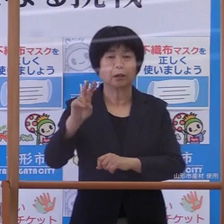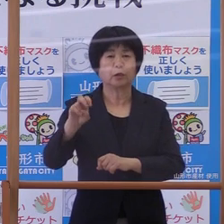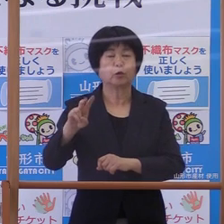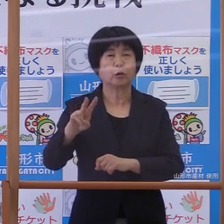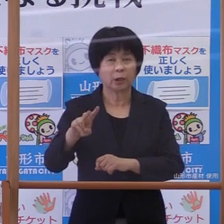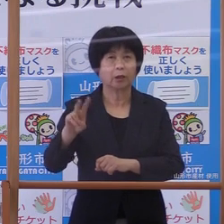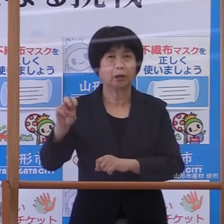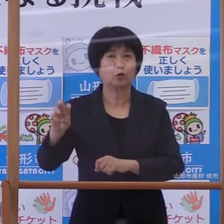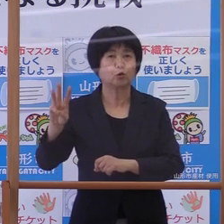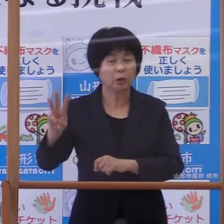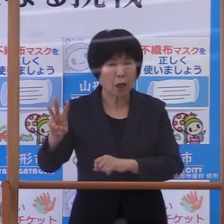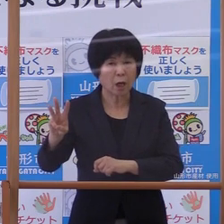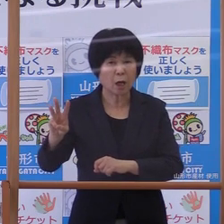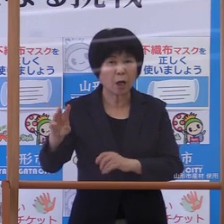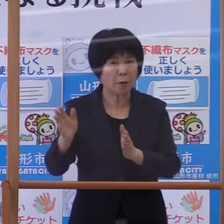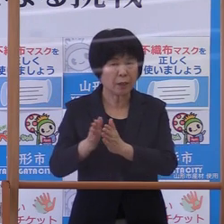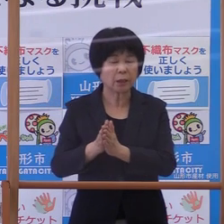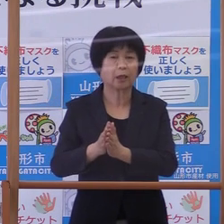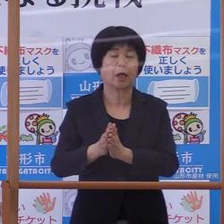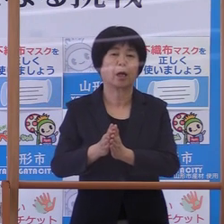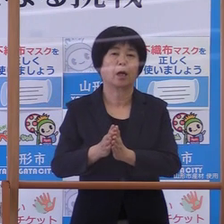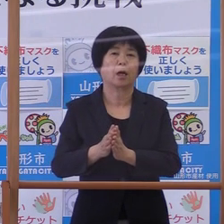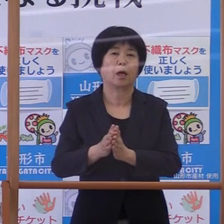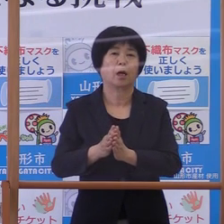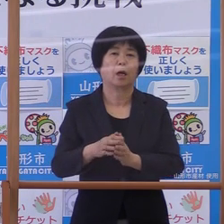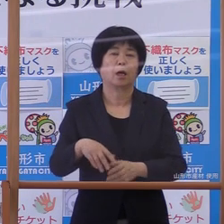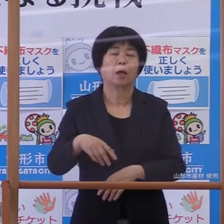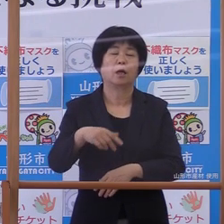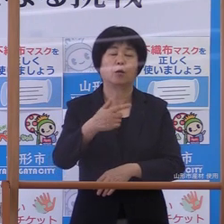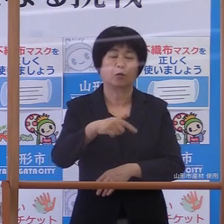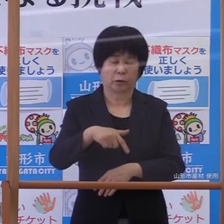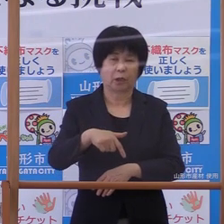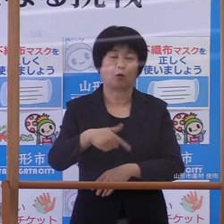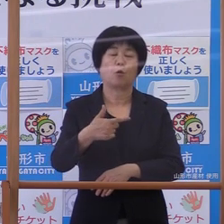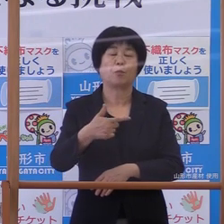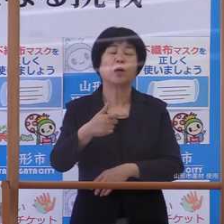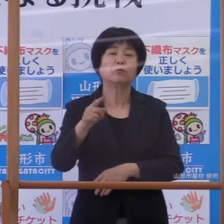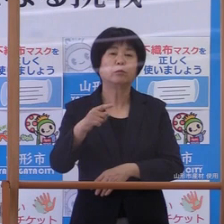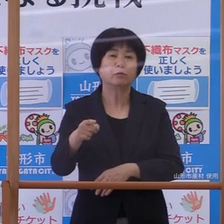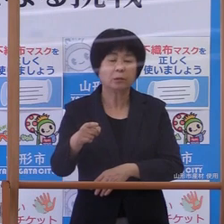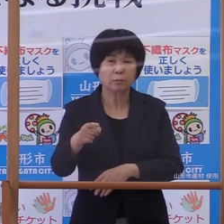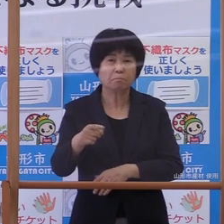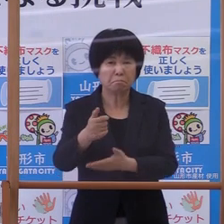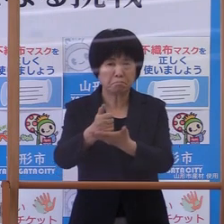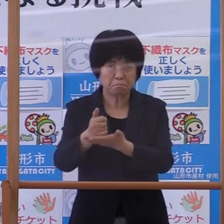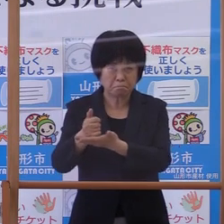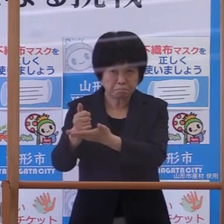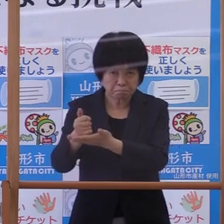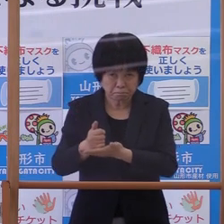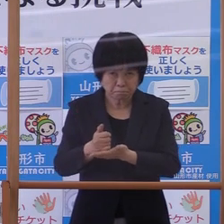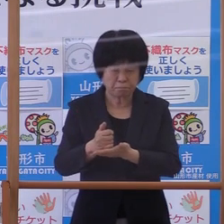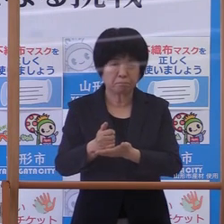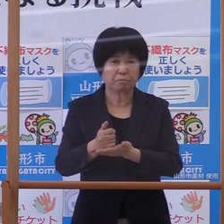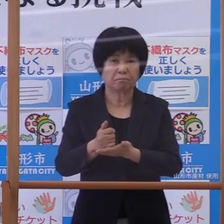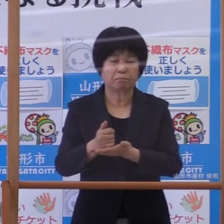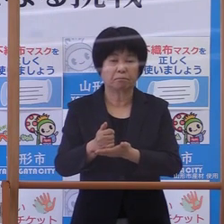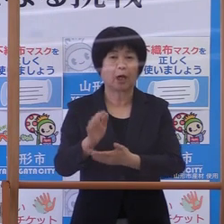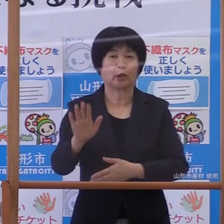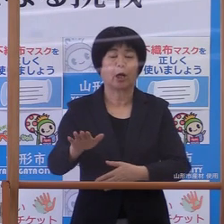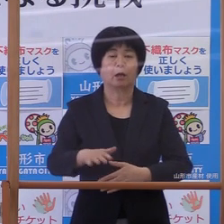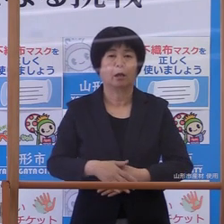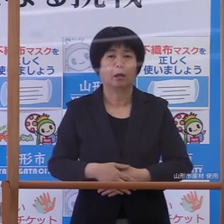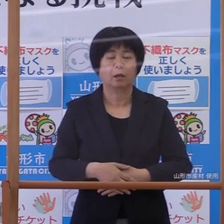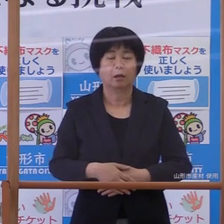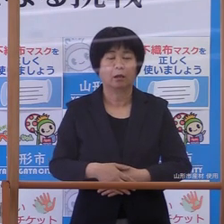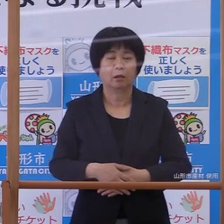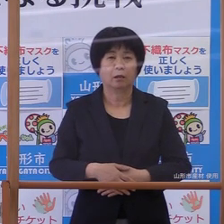日23日合わせてですね、6600名の来場者の方にお越しいただきました